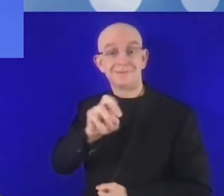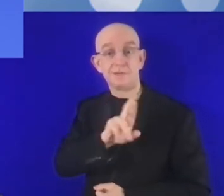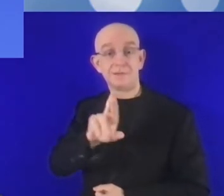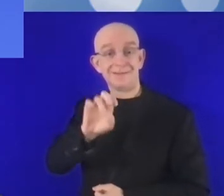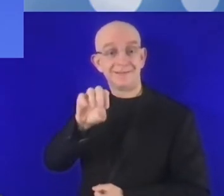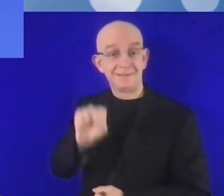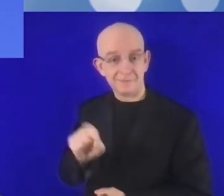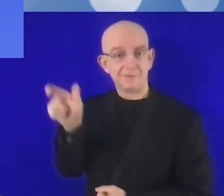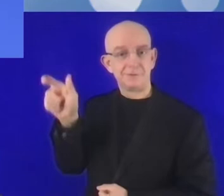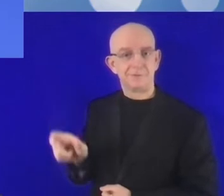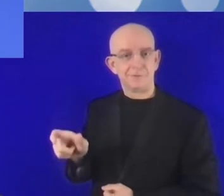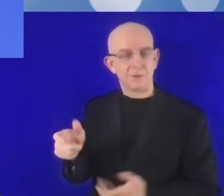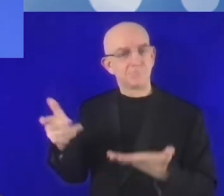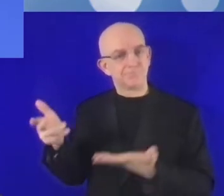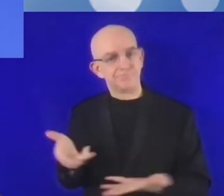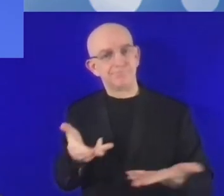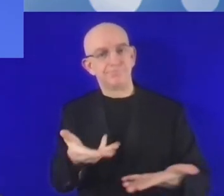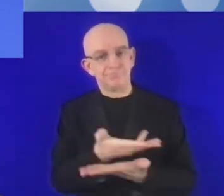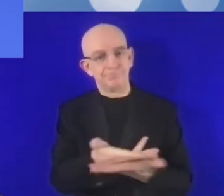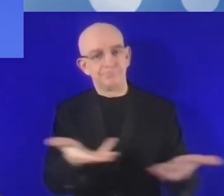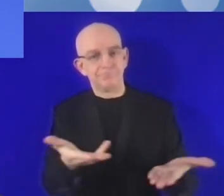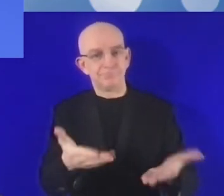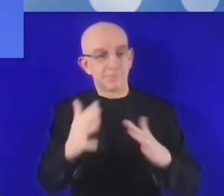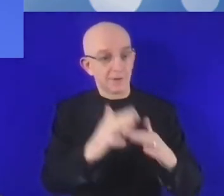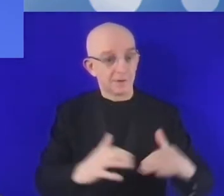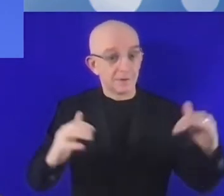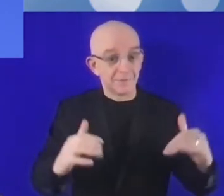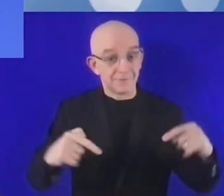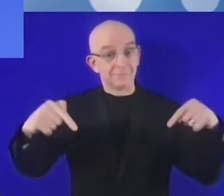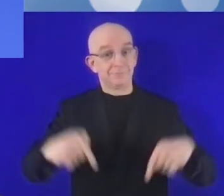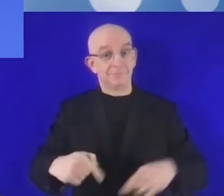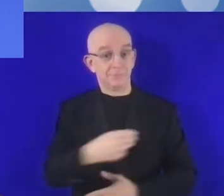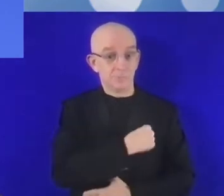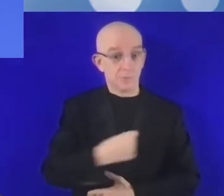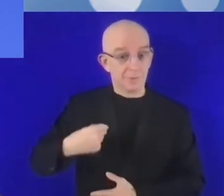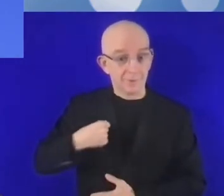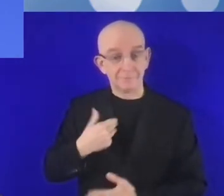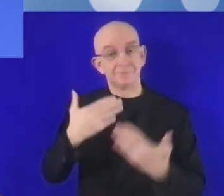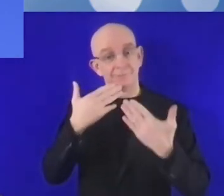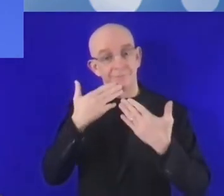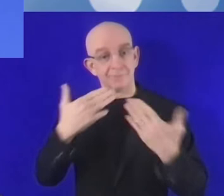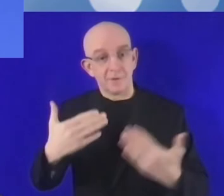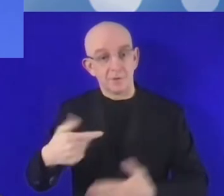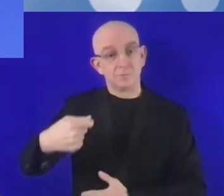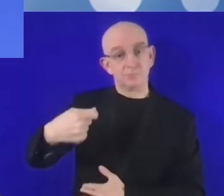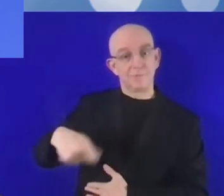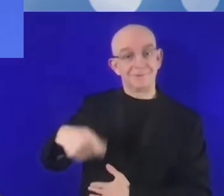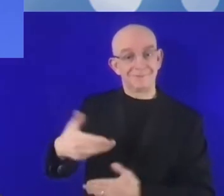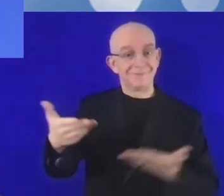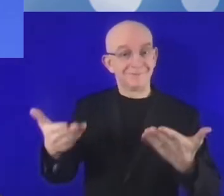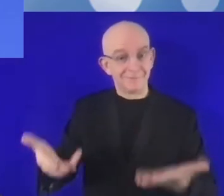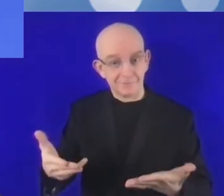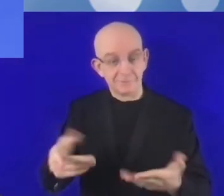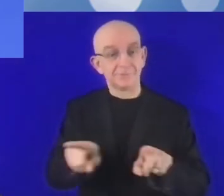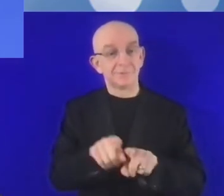Pologne. Je remercie notamment le président de la République, M. Andrzej Duda, que nous allons